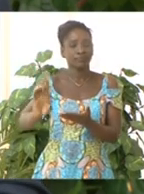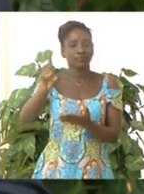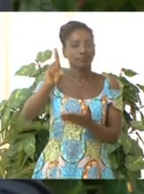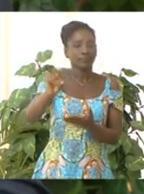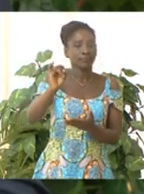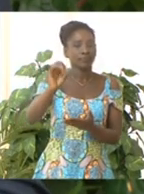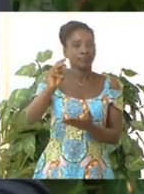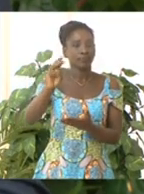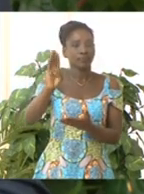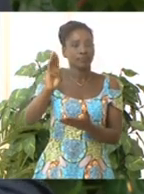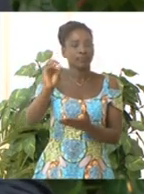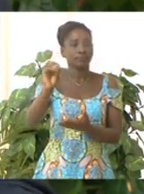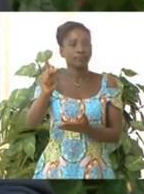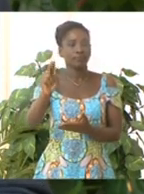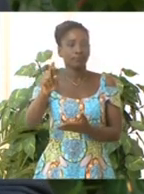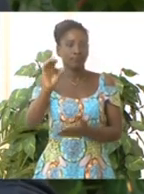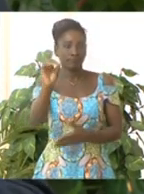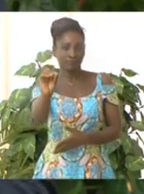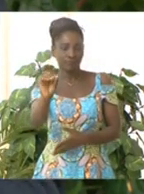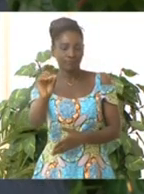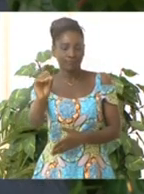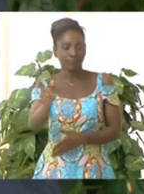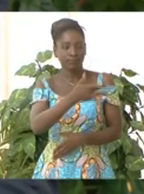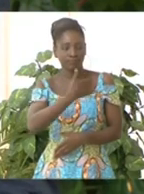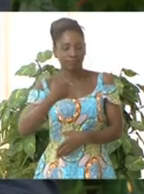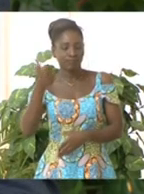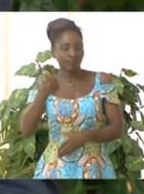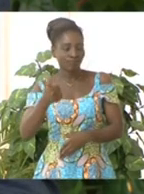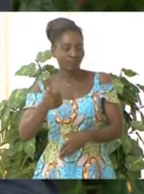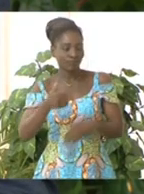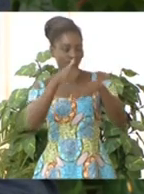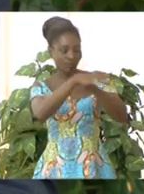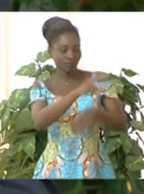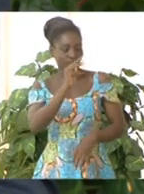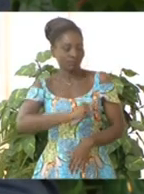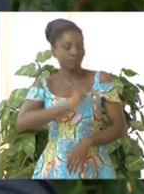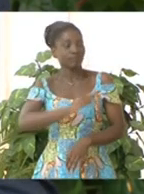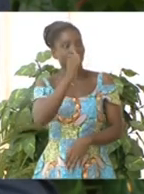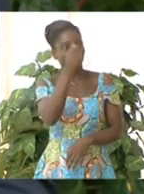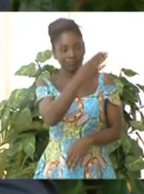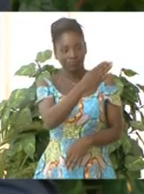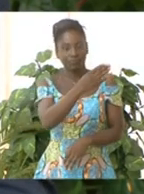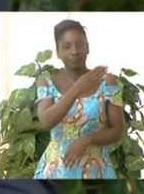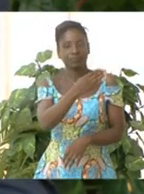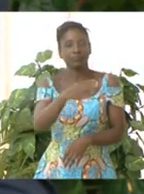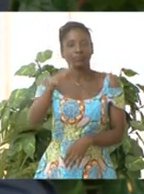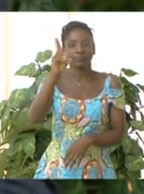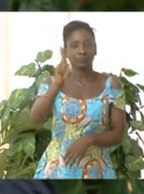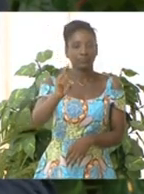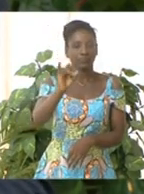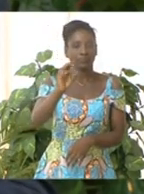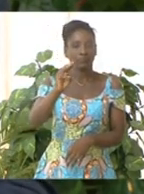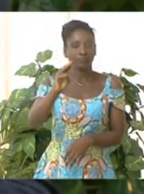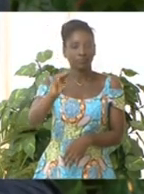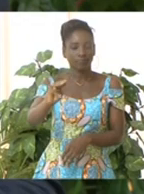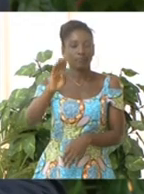Dimokro. Parce qu'en tant que superviseur, j'étais basé à Dimokro et j'ai effectué mon